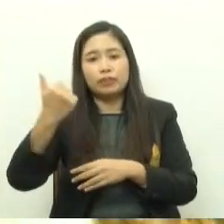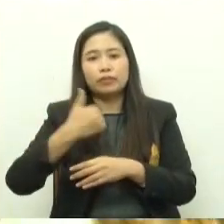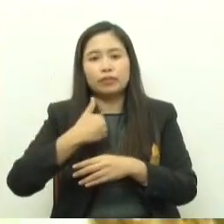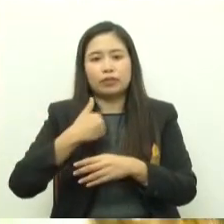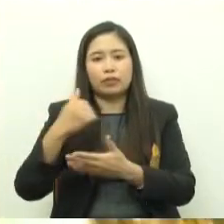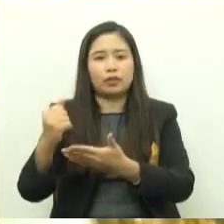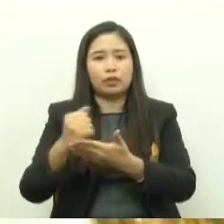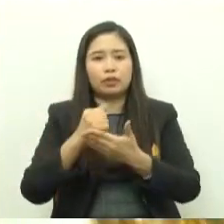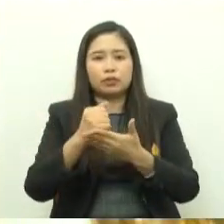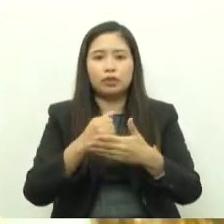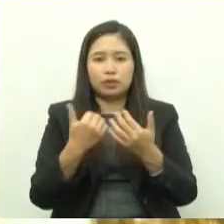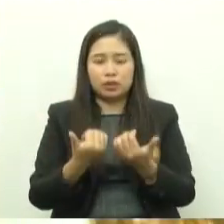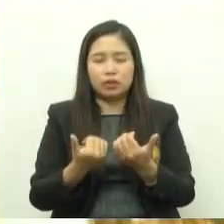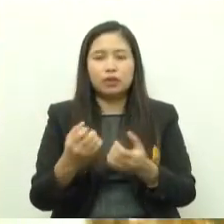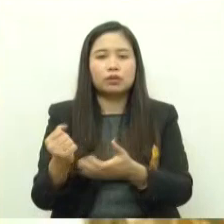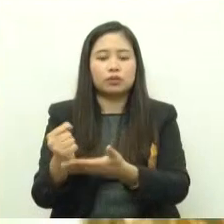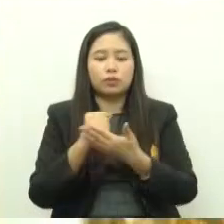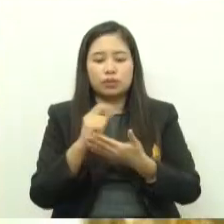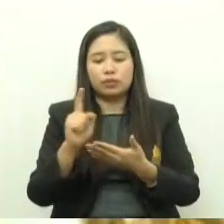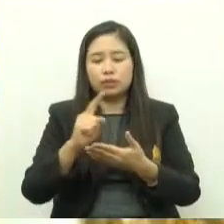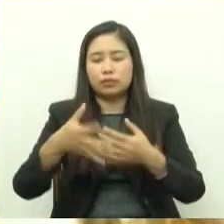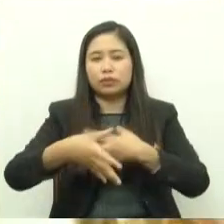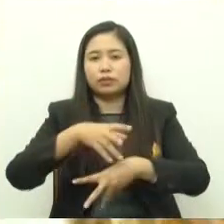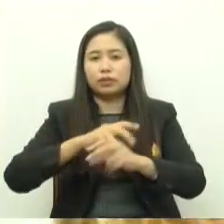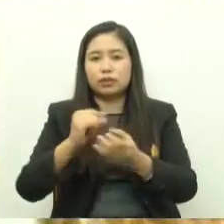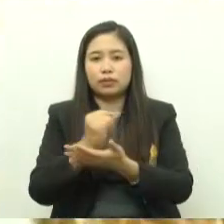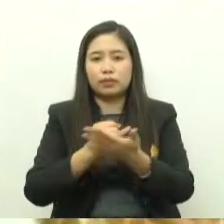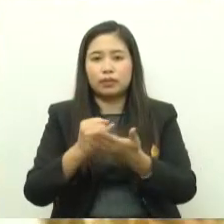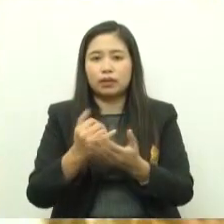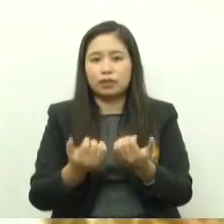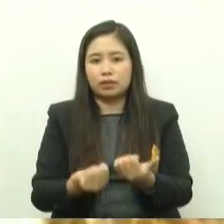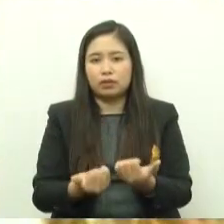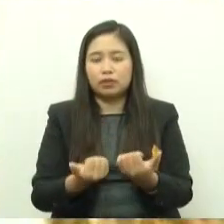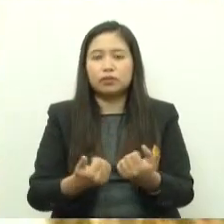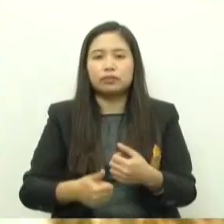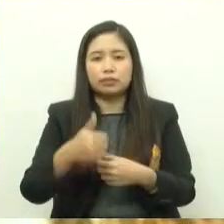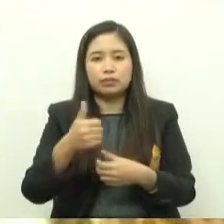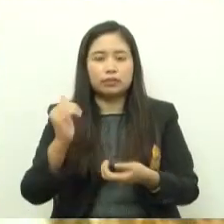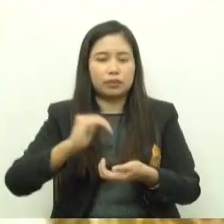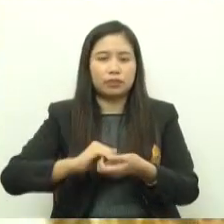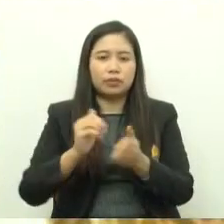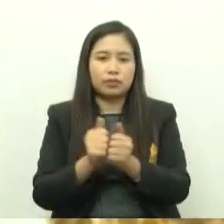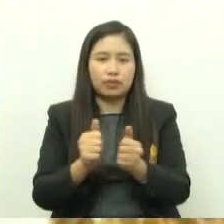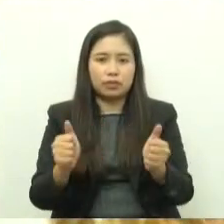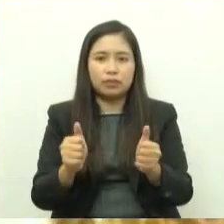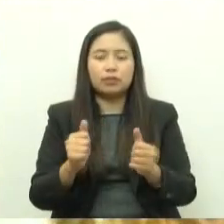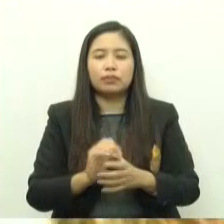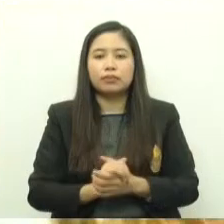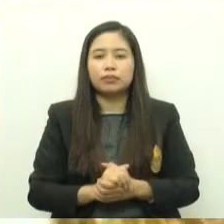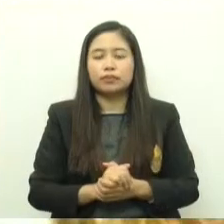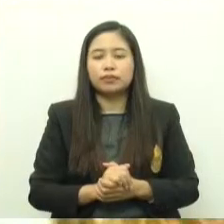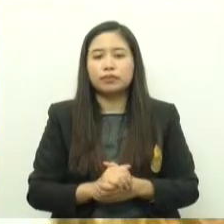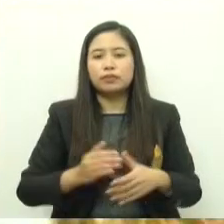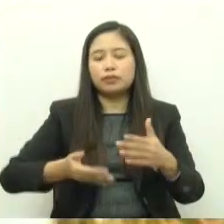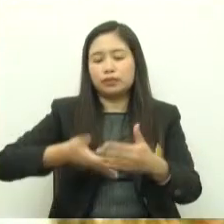นะคะทำให้การจัดการแข่งขันงานศิลปหตกรรมในครั้งนี้นะคะได้รับความร่วมมือเป็นอย่างดีแล้วก็เ่อประสบความ